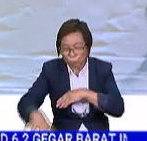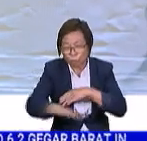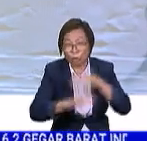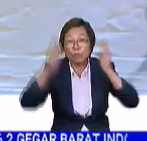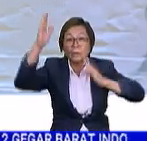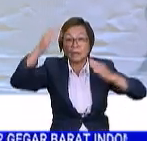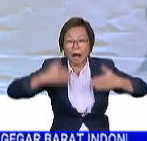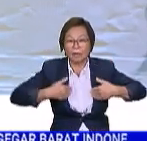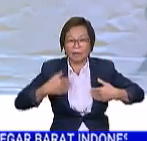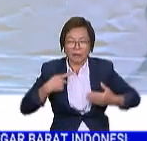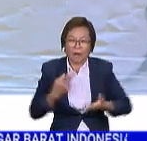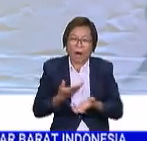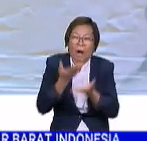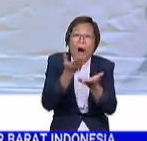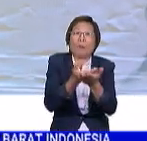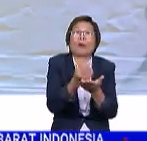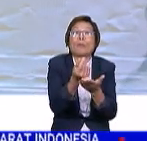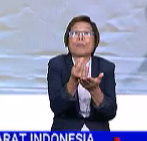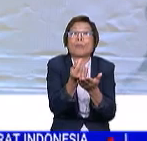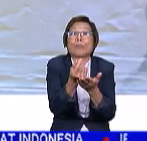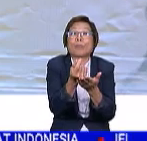yang kita tawarkan pada harga